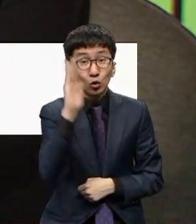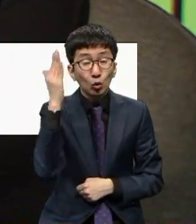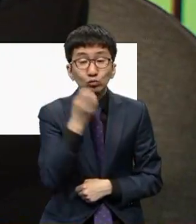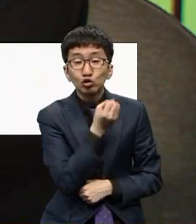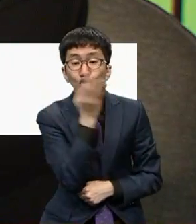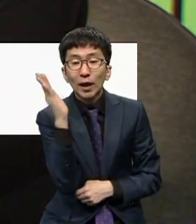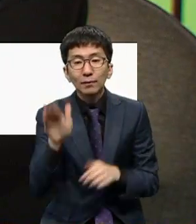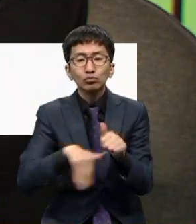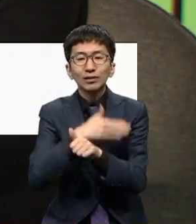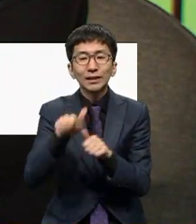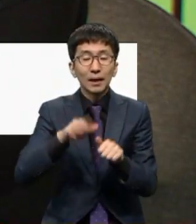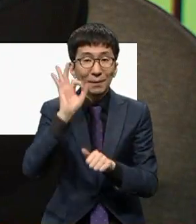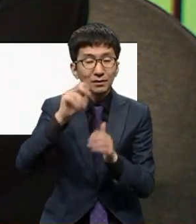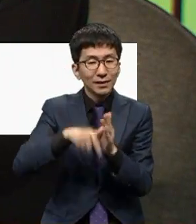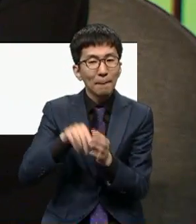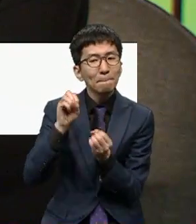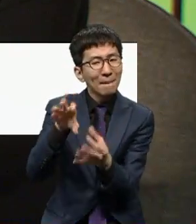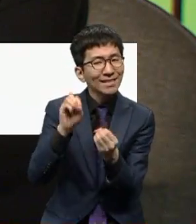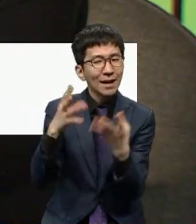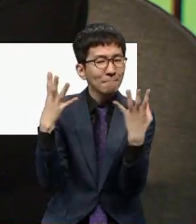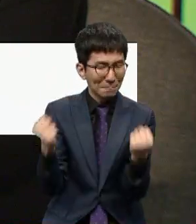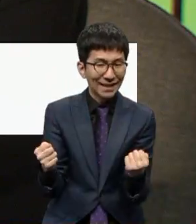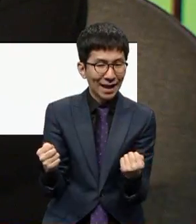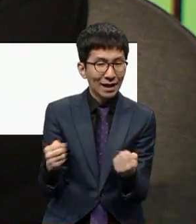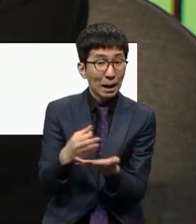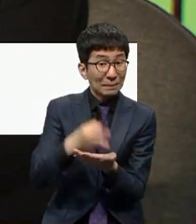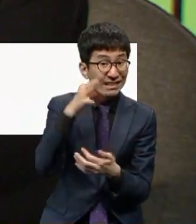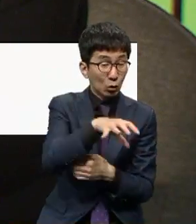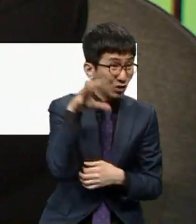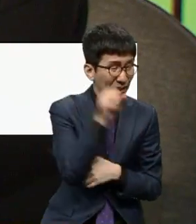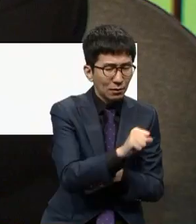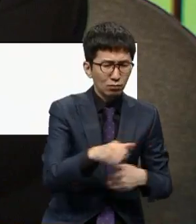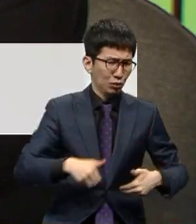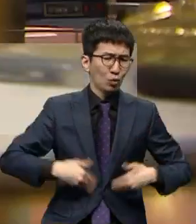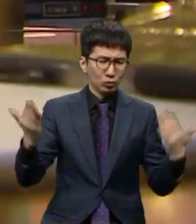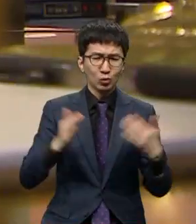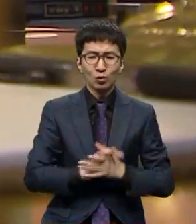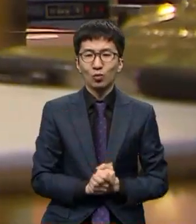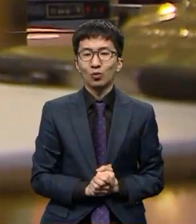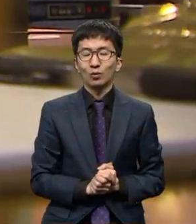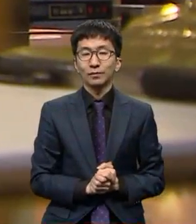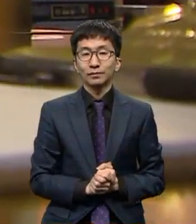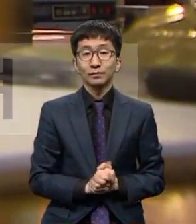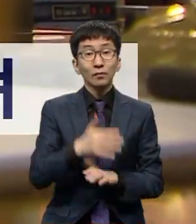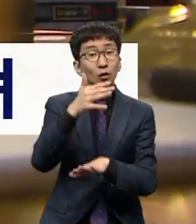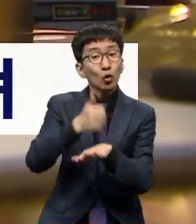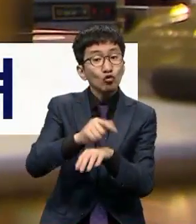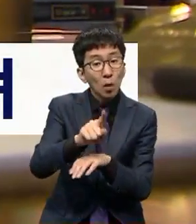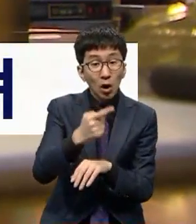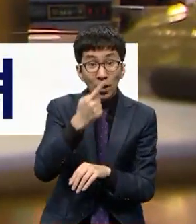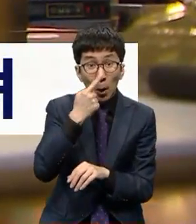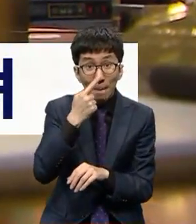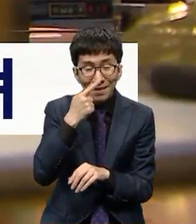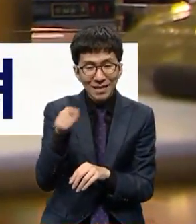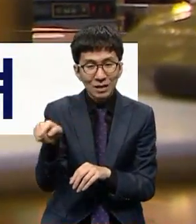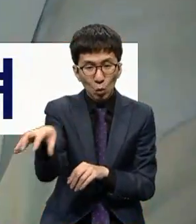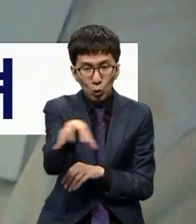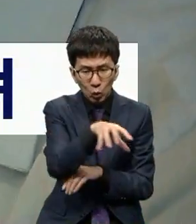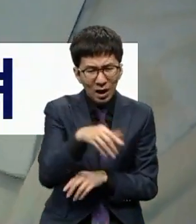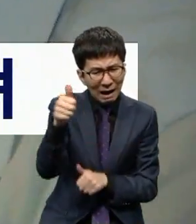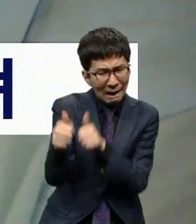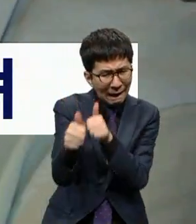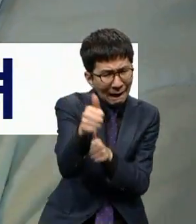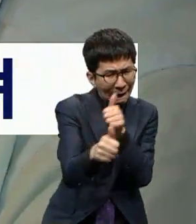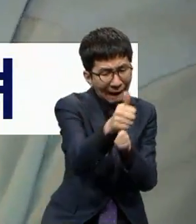변했기 때문에 배달이라는 걸로 비싼 자리엔 들어갈 필요가 없고요. 이러다 보니 커피점 상권은 점점